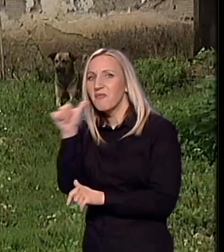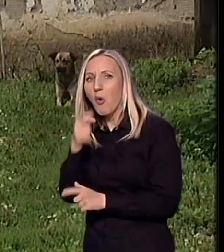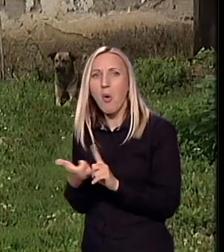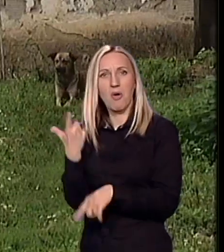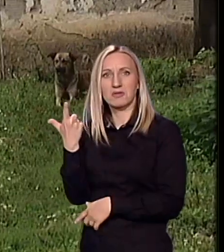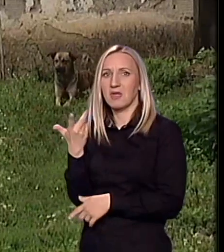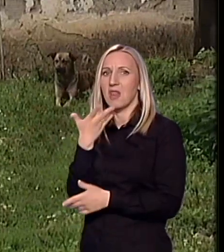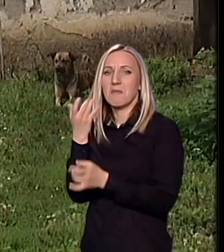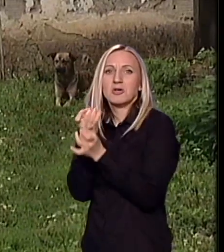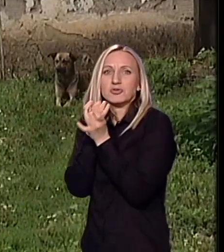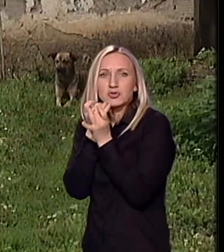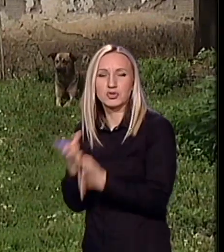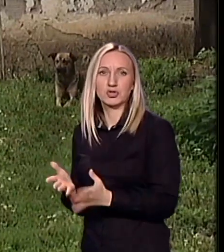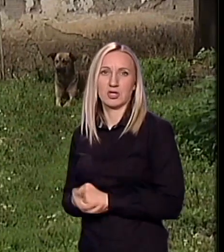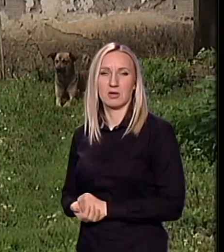neće ništa imati.